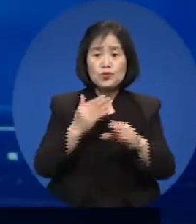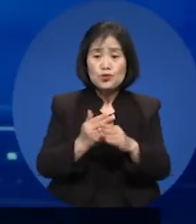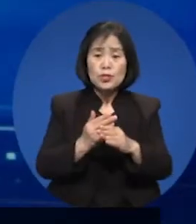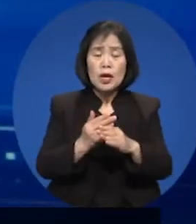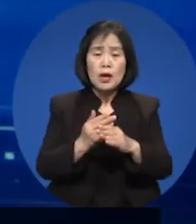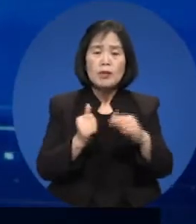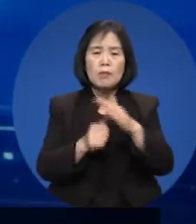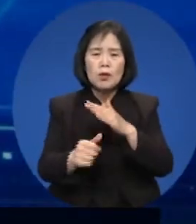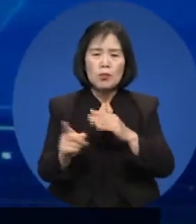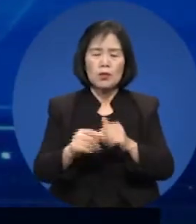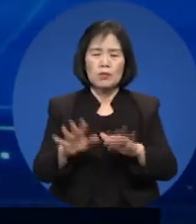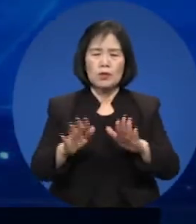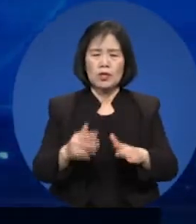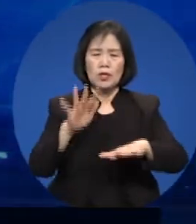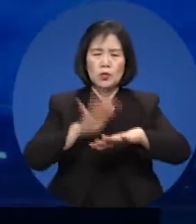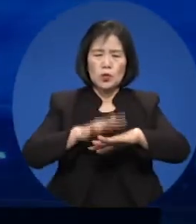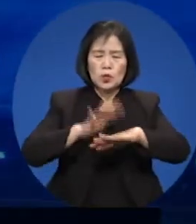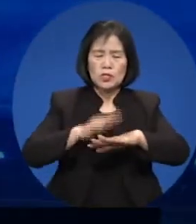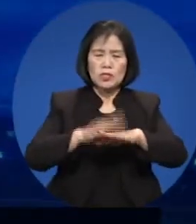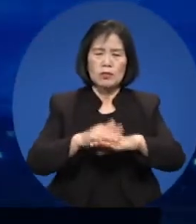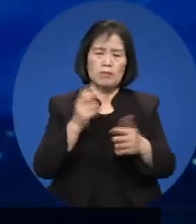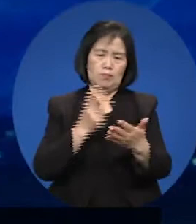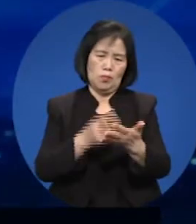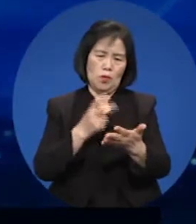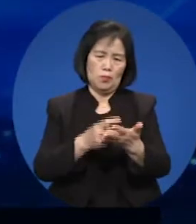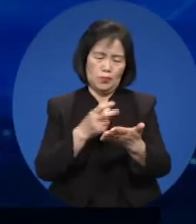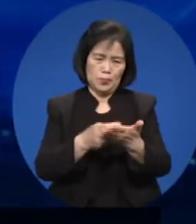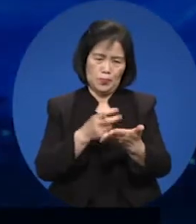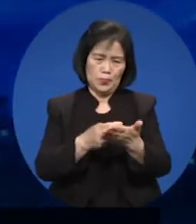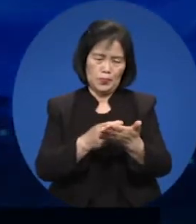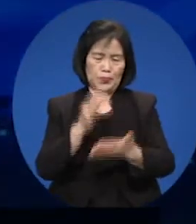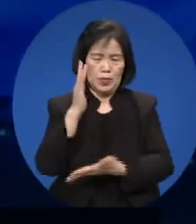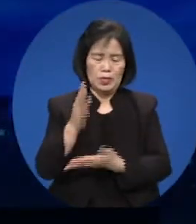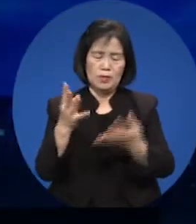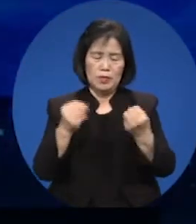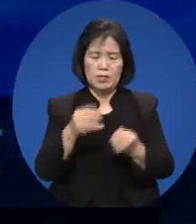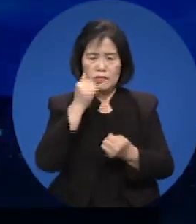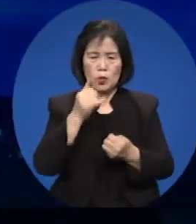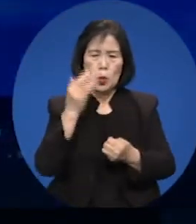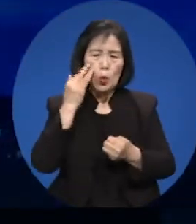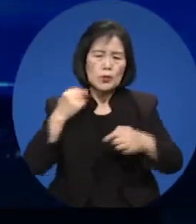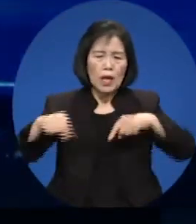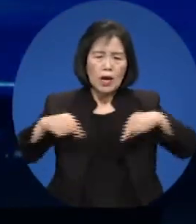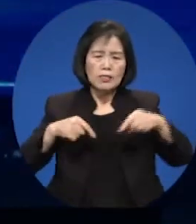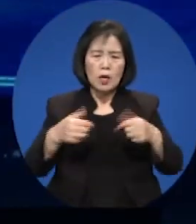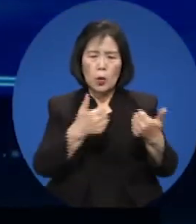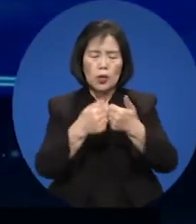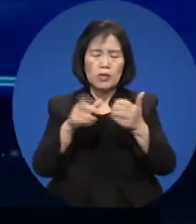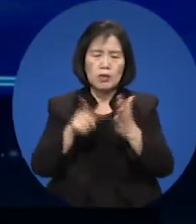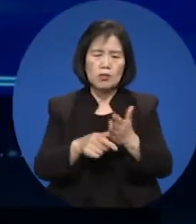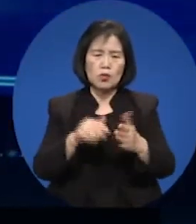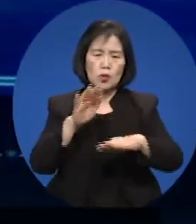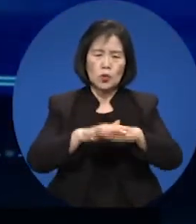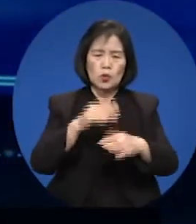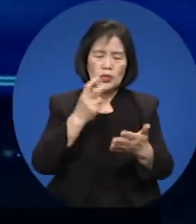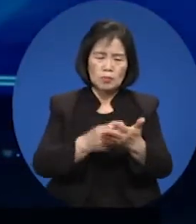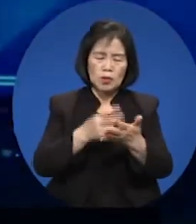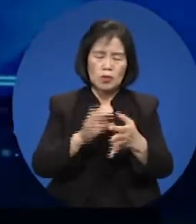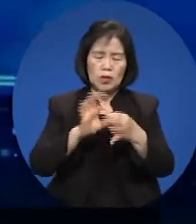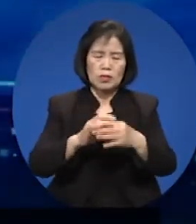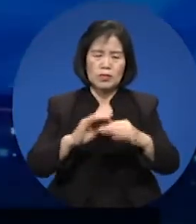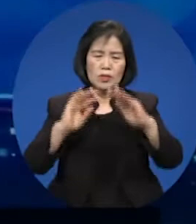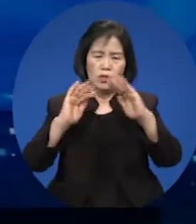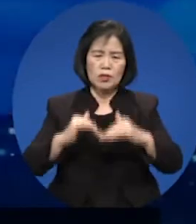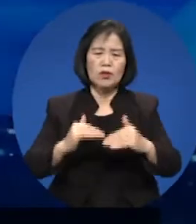부분이 이번에 농지법 얘기가 상당의 많이 했다 옵니다 오늘 당정 회의 등등 에서도 이 농지법 관련해서 여러 논의가 있었다